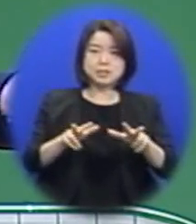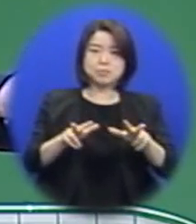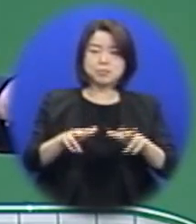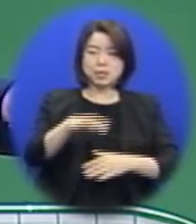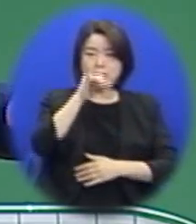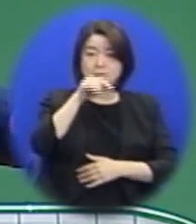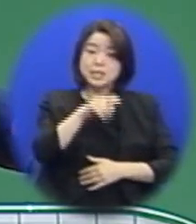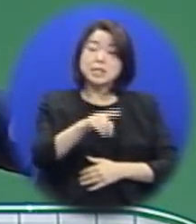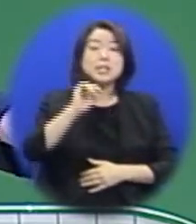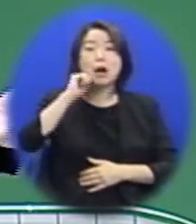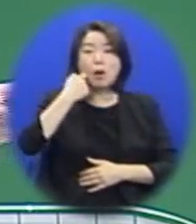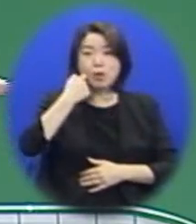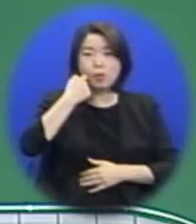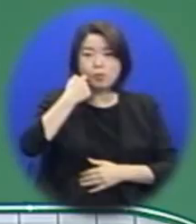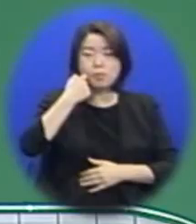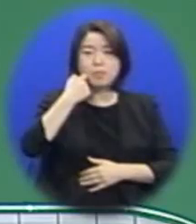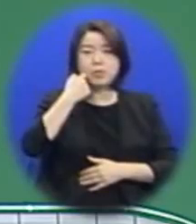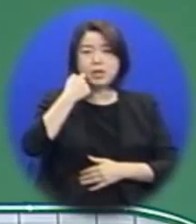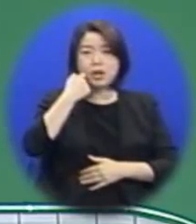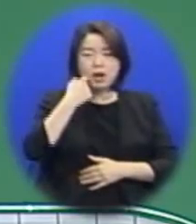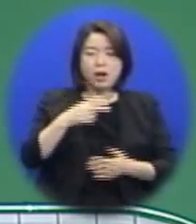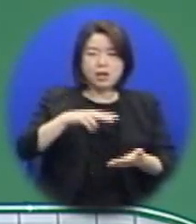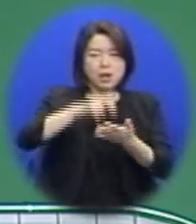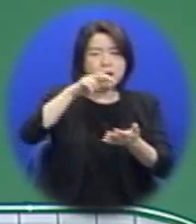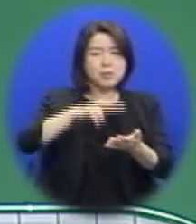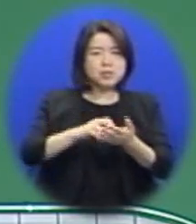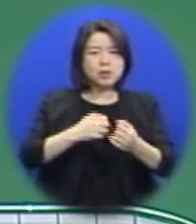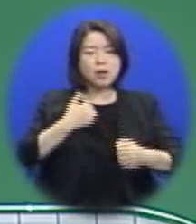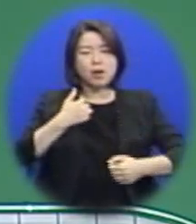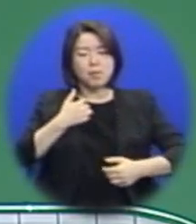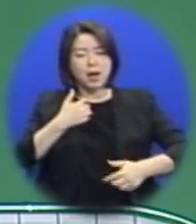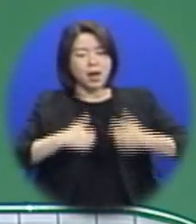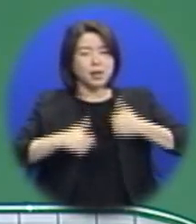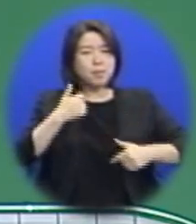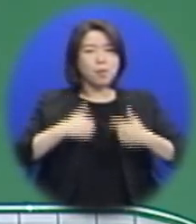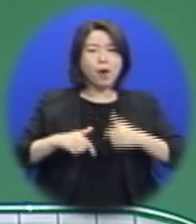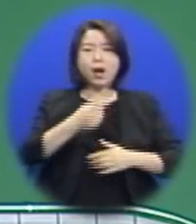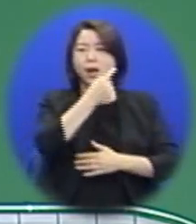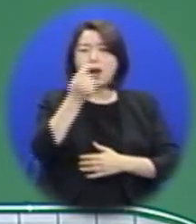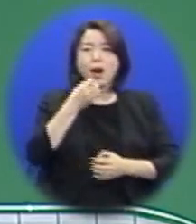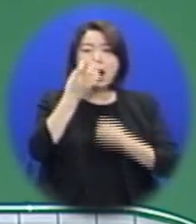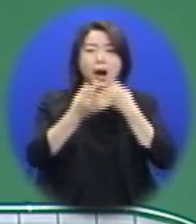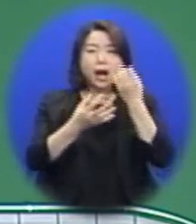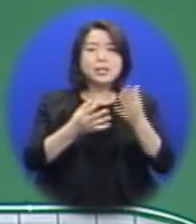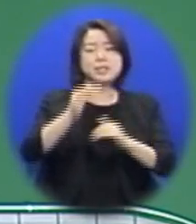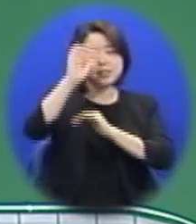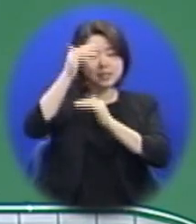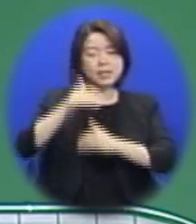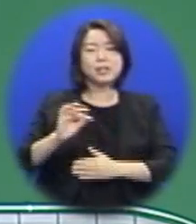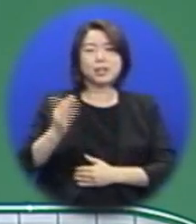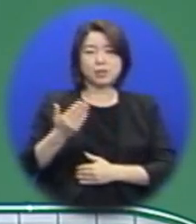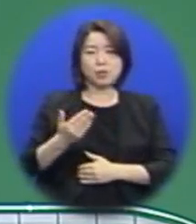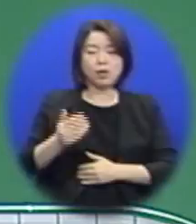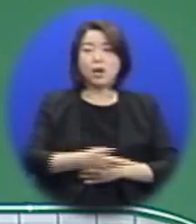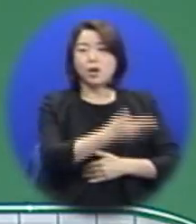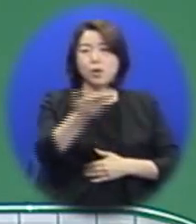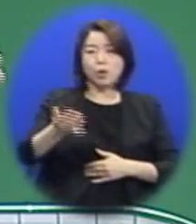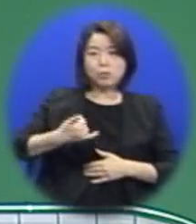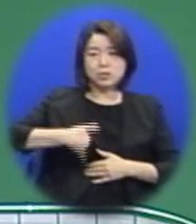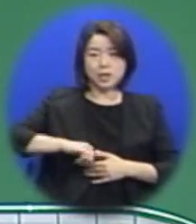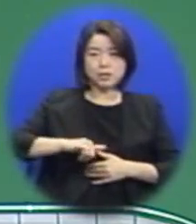이 어려움은 정말 뛰면서 기뻐할 간증거리가 되고 그건 여러분의 자녀들에게 말할 수